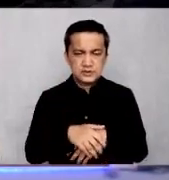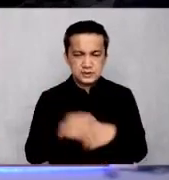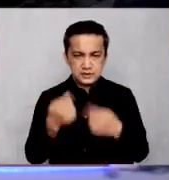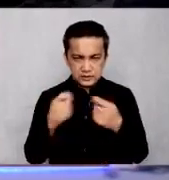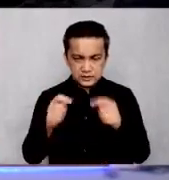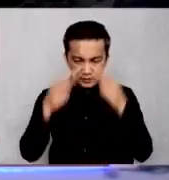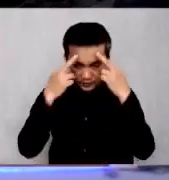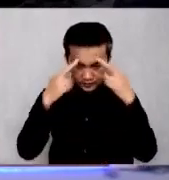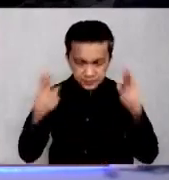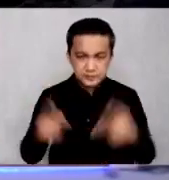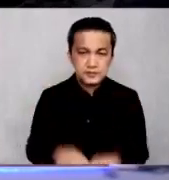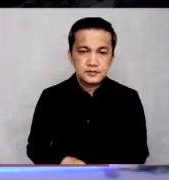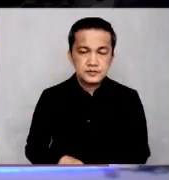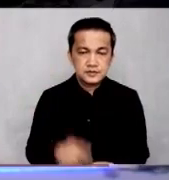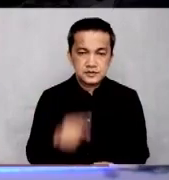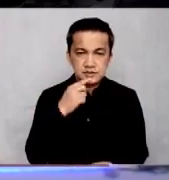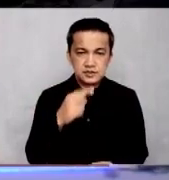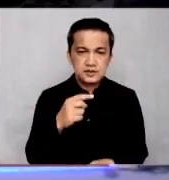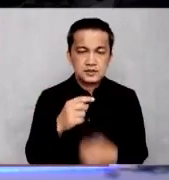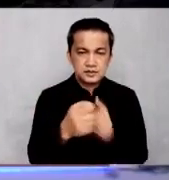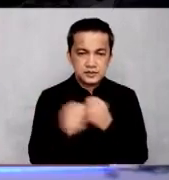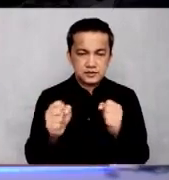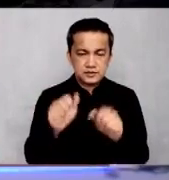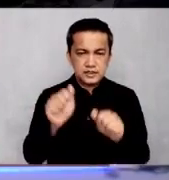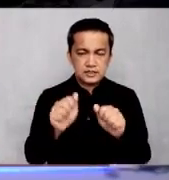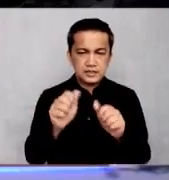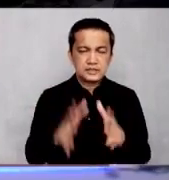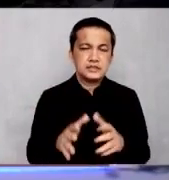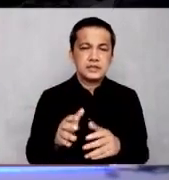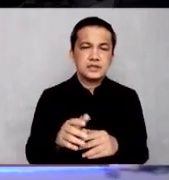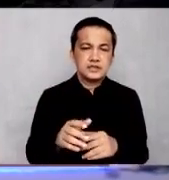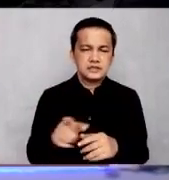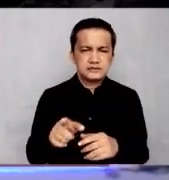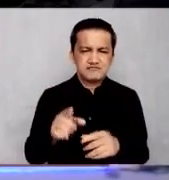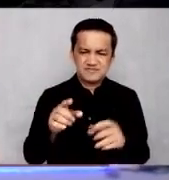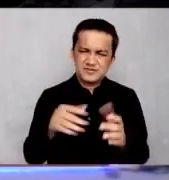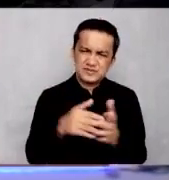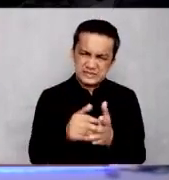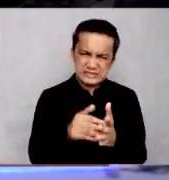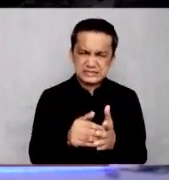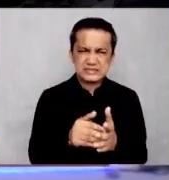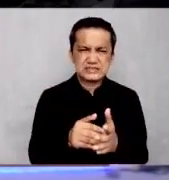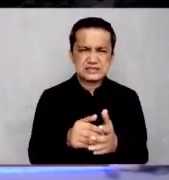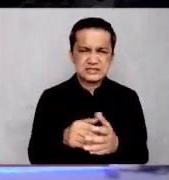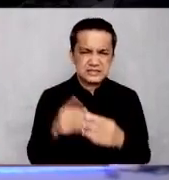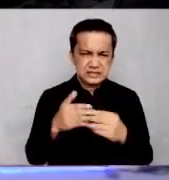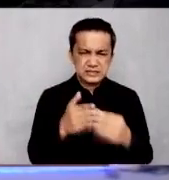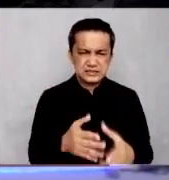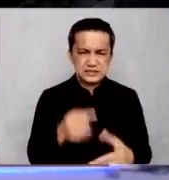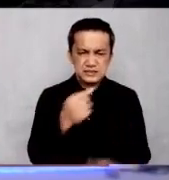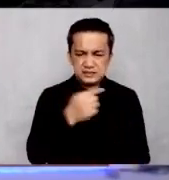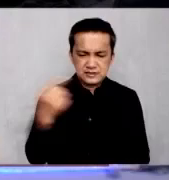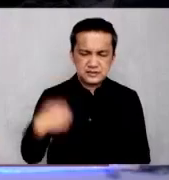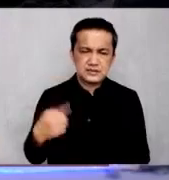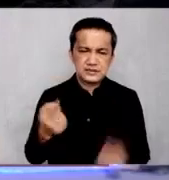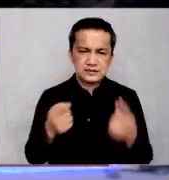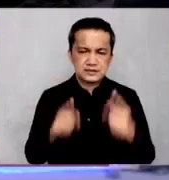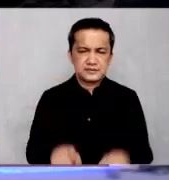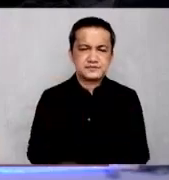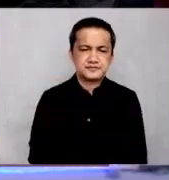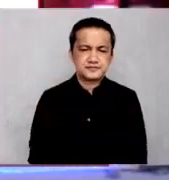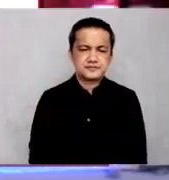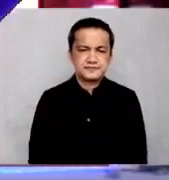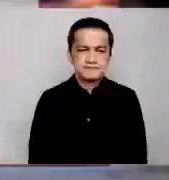isang o ng isang security analyst, lamat na sa liderato ng Russia ang nangyari. Nasa frontline ng balitang yan, si Camille